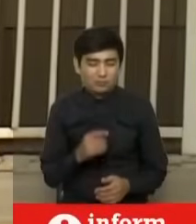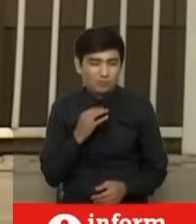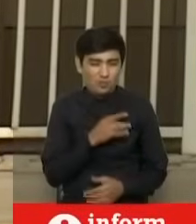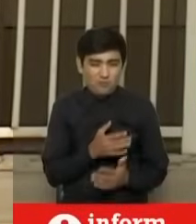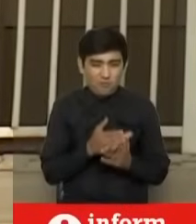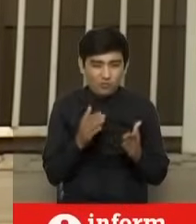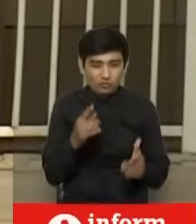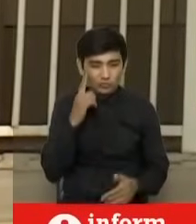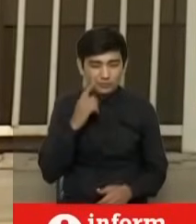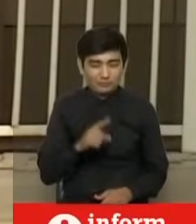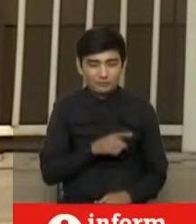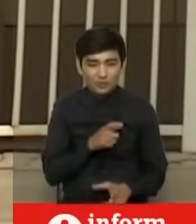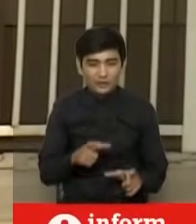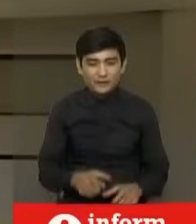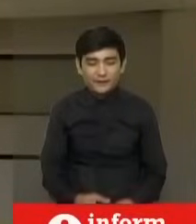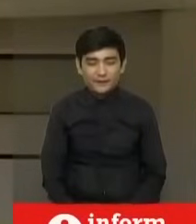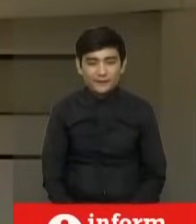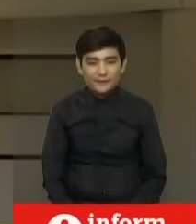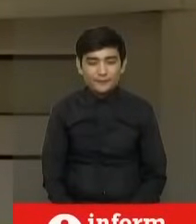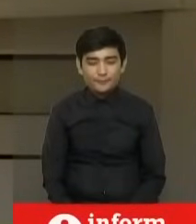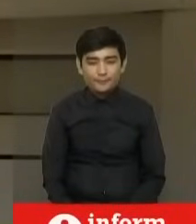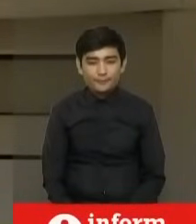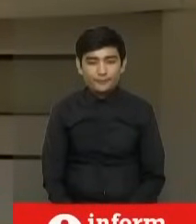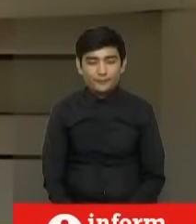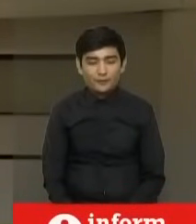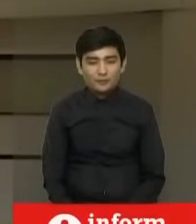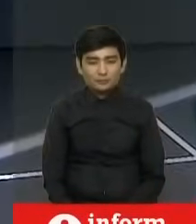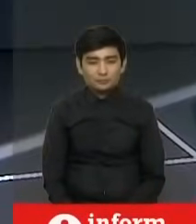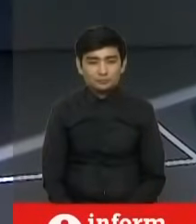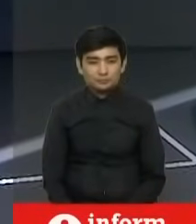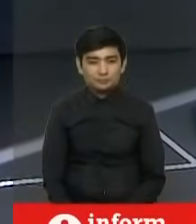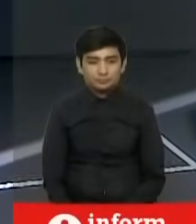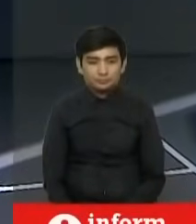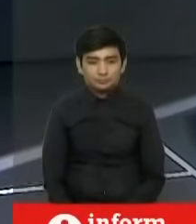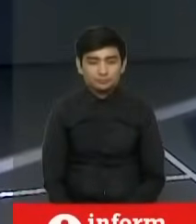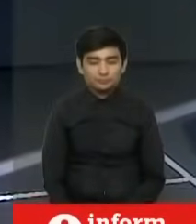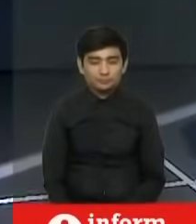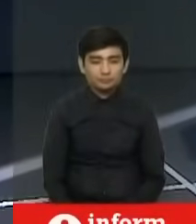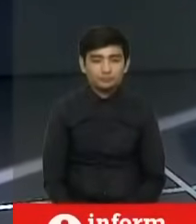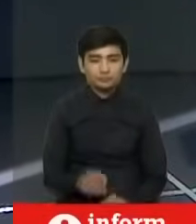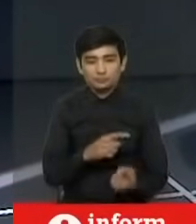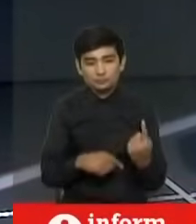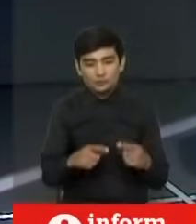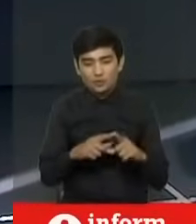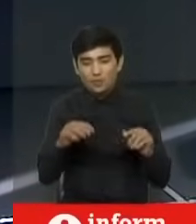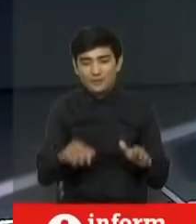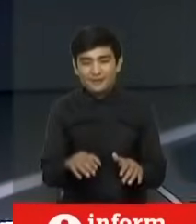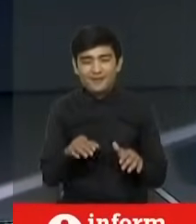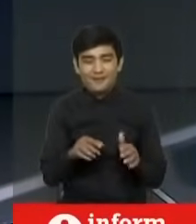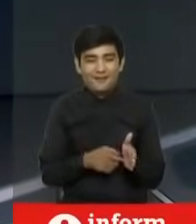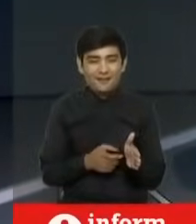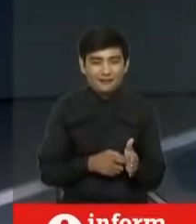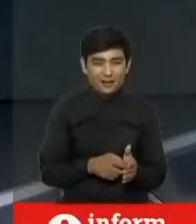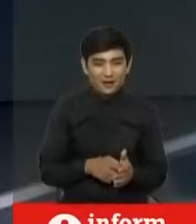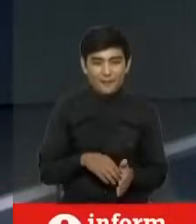специалисты. Ануар Мангельдинов, Думан Сулейменов, Информбюро. По вине подрядчика школа в Караганде рискует